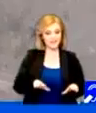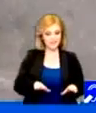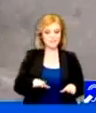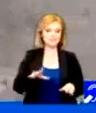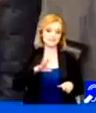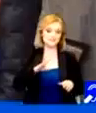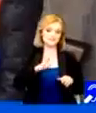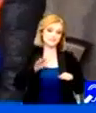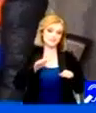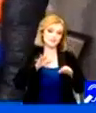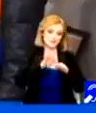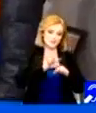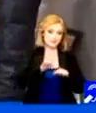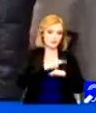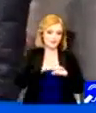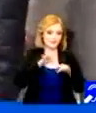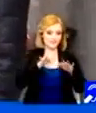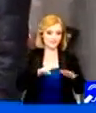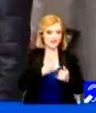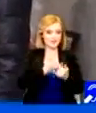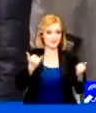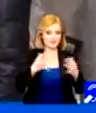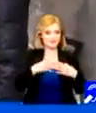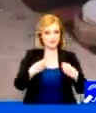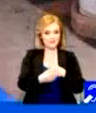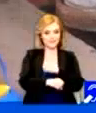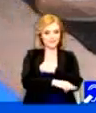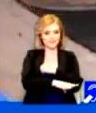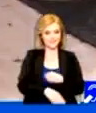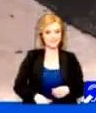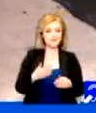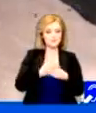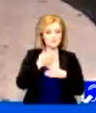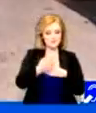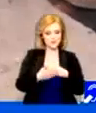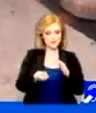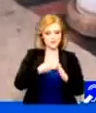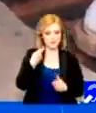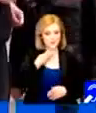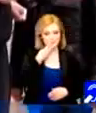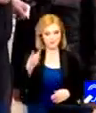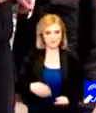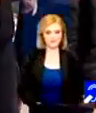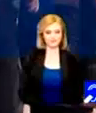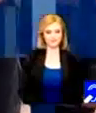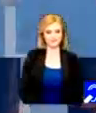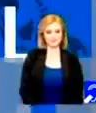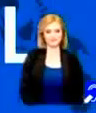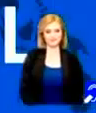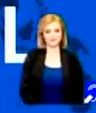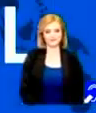hăinuțe, alimente și bani pentru a le oferi de Paști familiilor defavorizate. Îi urmărim în această frumoasă misiune mai târziu în